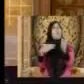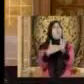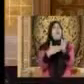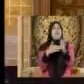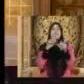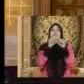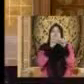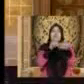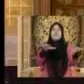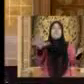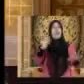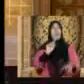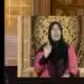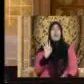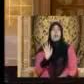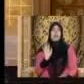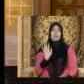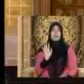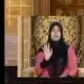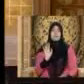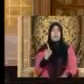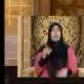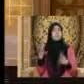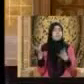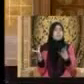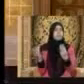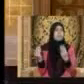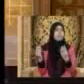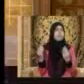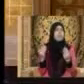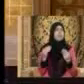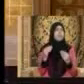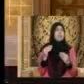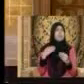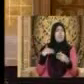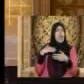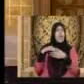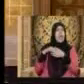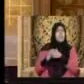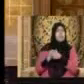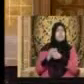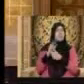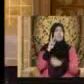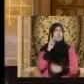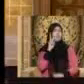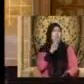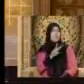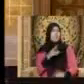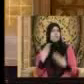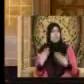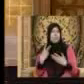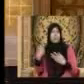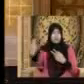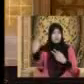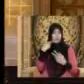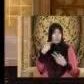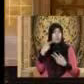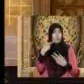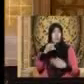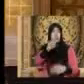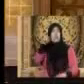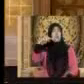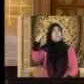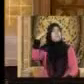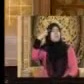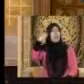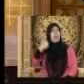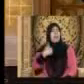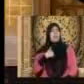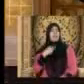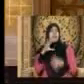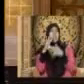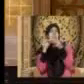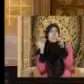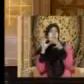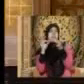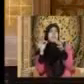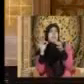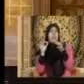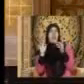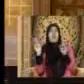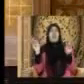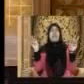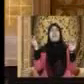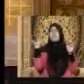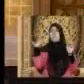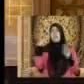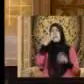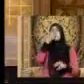الناس؟ الكثير من إخواني الذين يشاهدونني الآن يظنون أنني أتحدث عن معرض العبدلية،